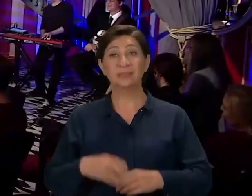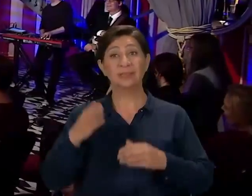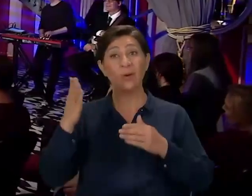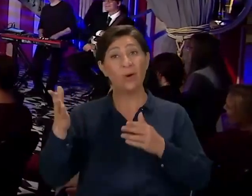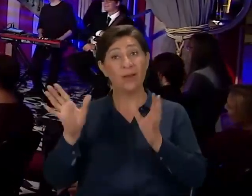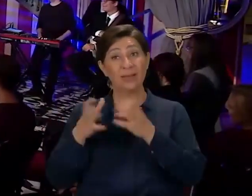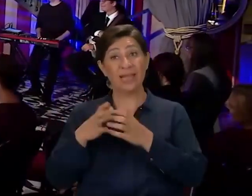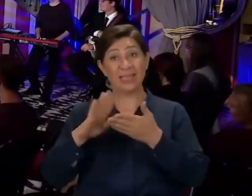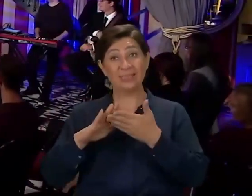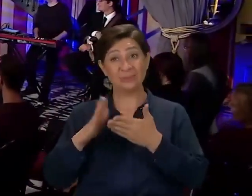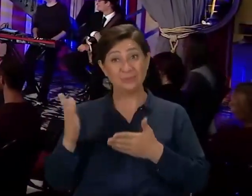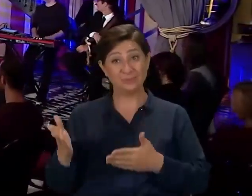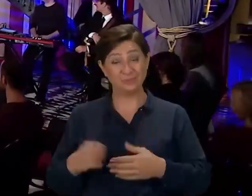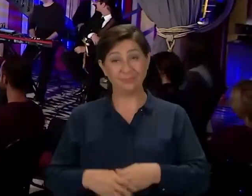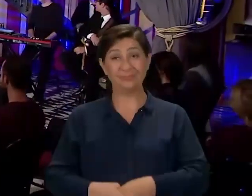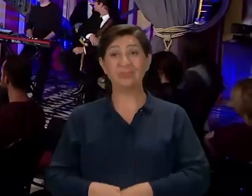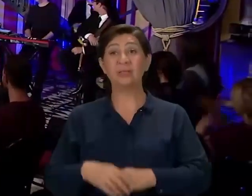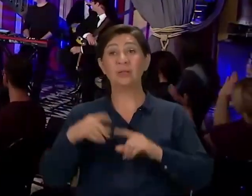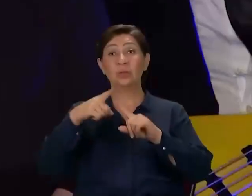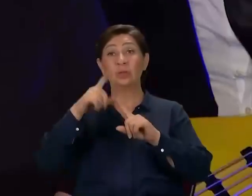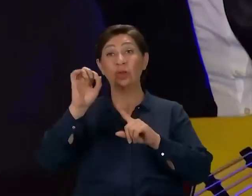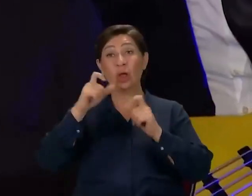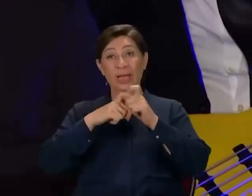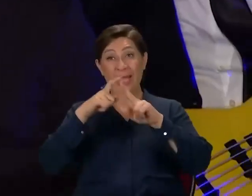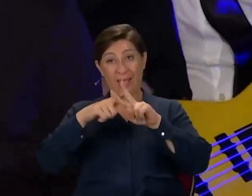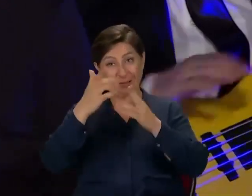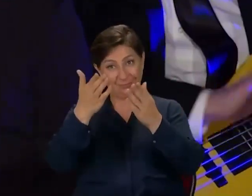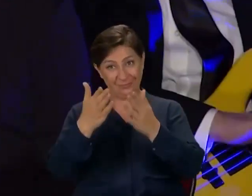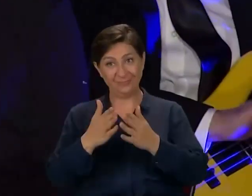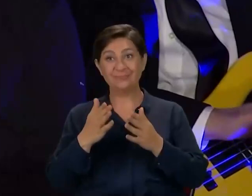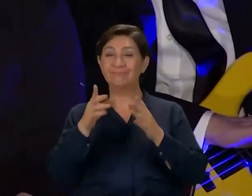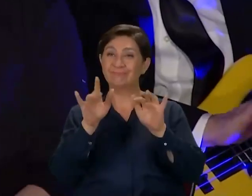Arkadaşın Tolga Tümözen klavyede alkışlarınızla. Tolga Tümözen alkışlıyoruz.